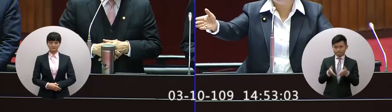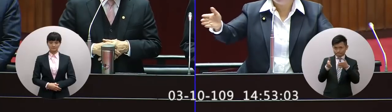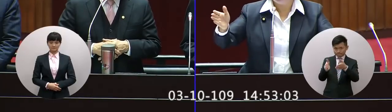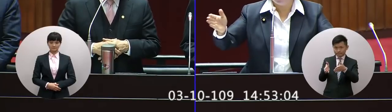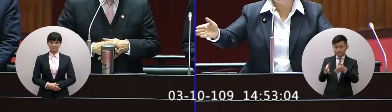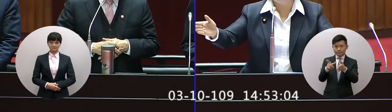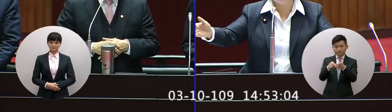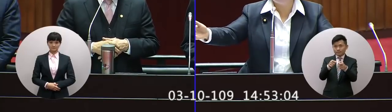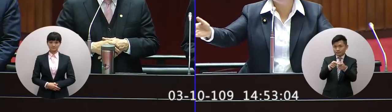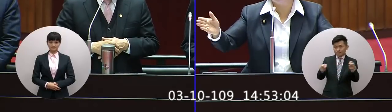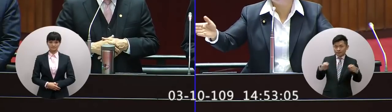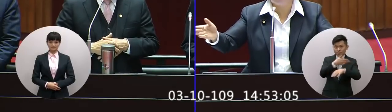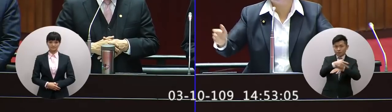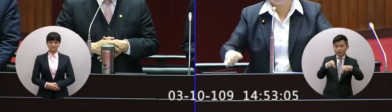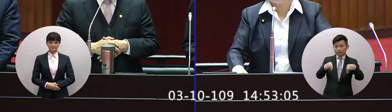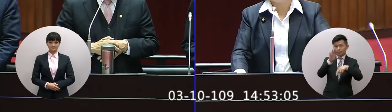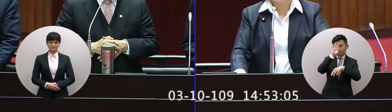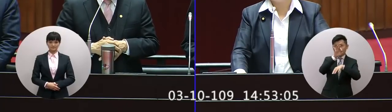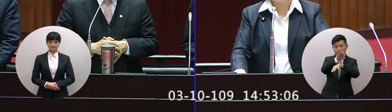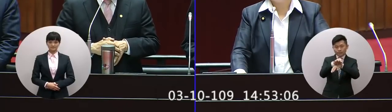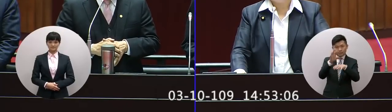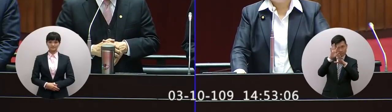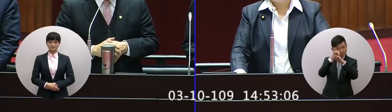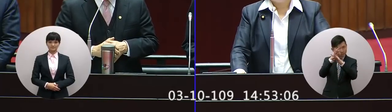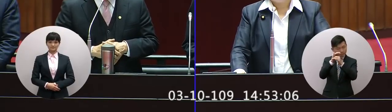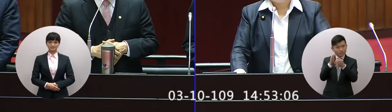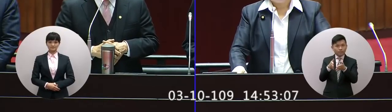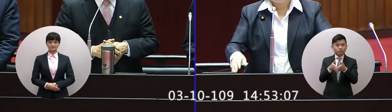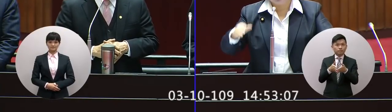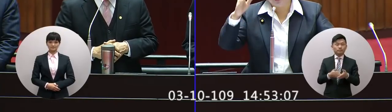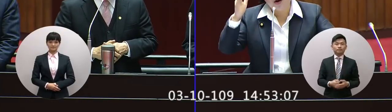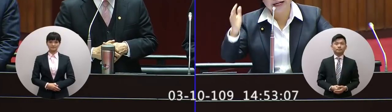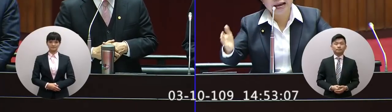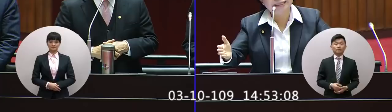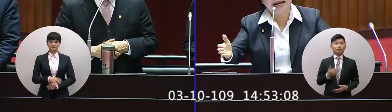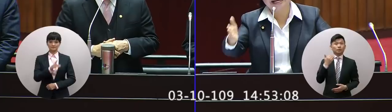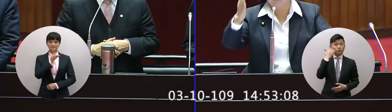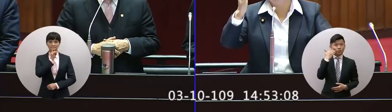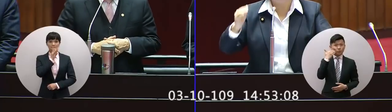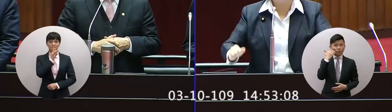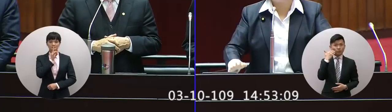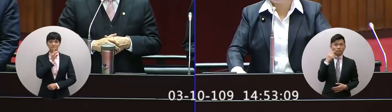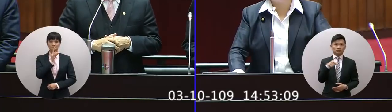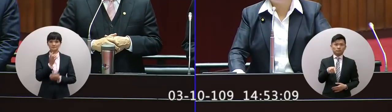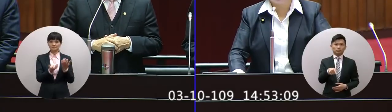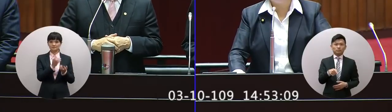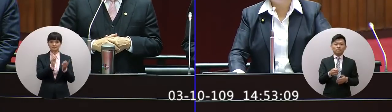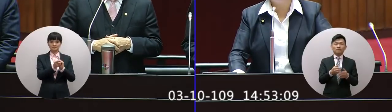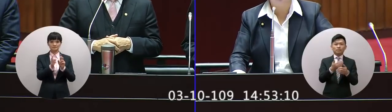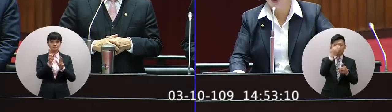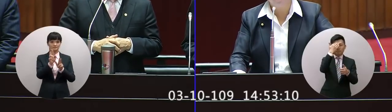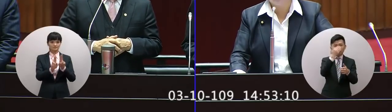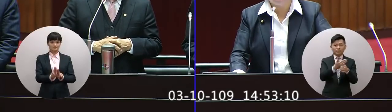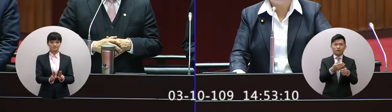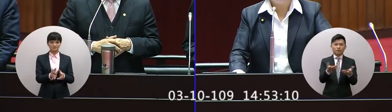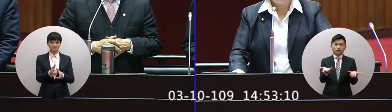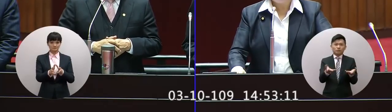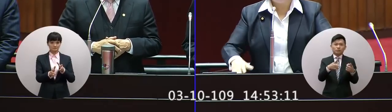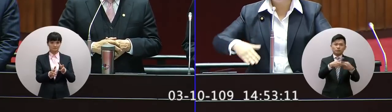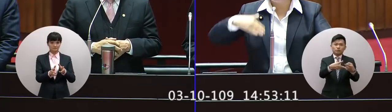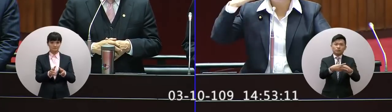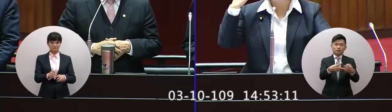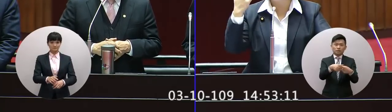的流行病学的调查。 中火， 如果连这个低微的拜托都做不